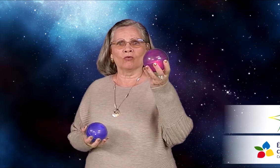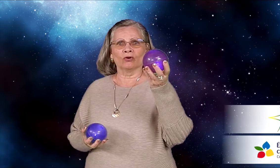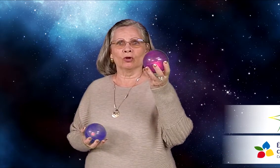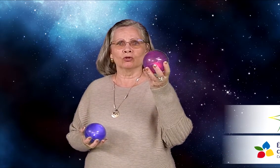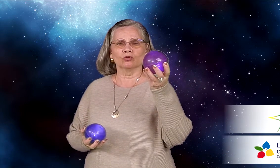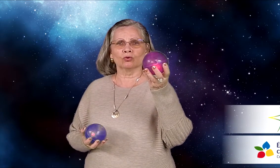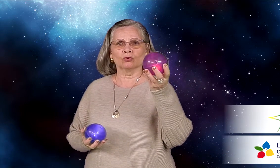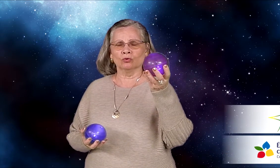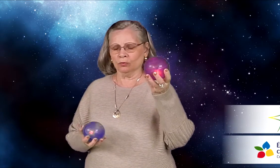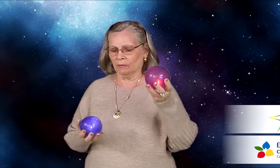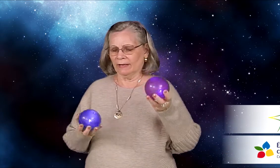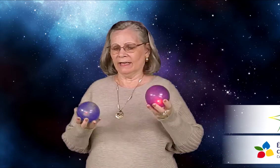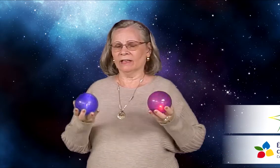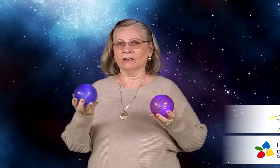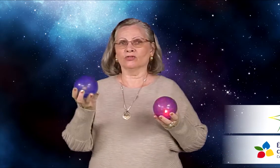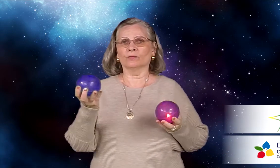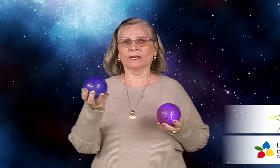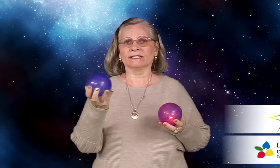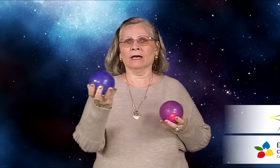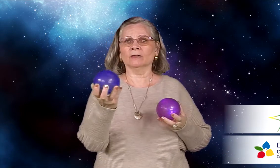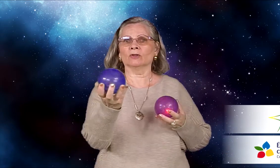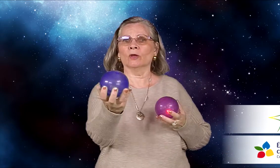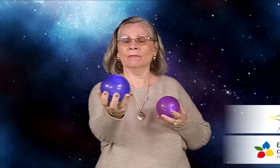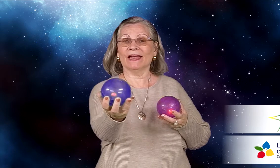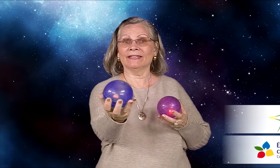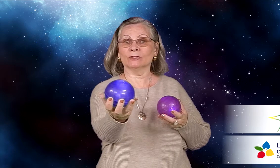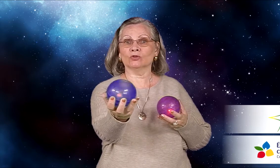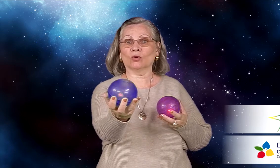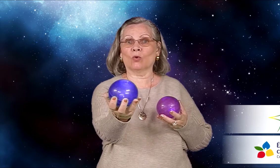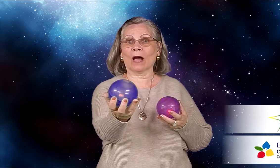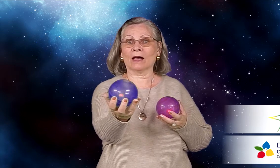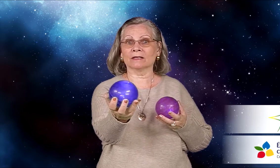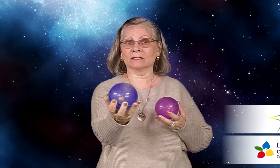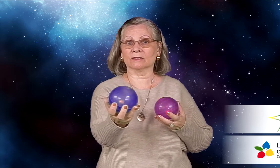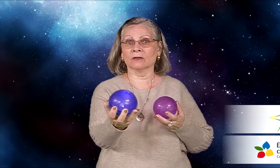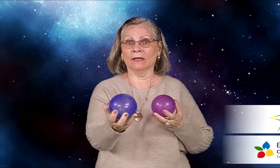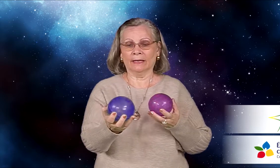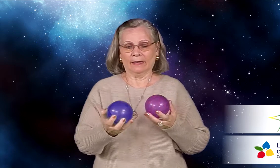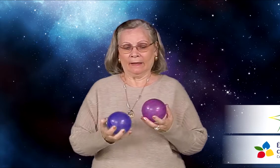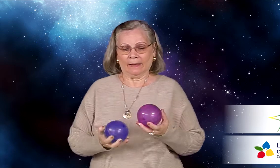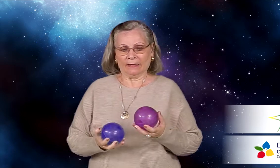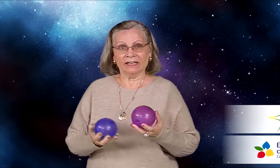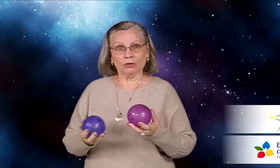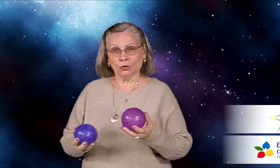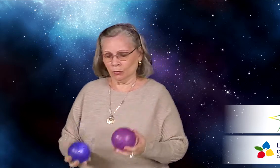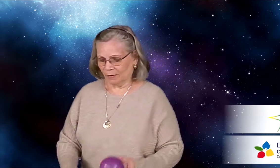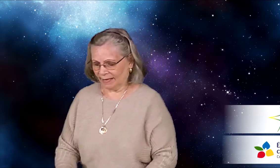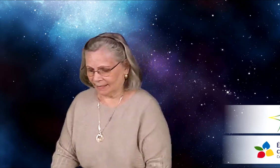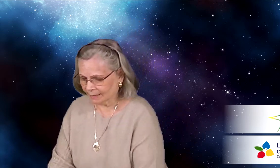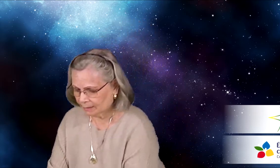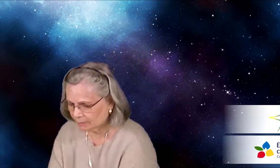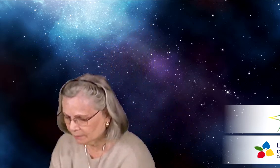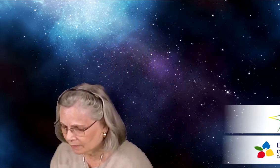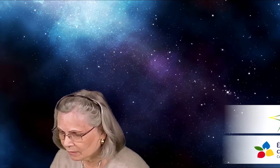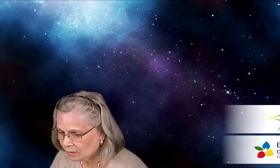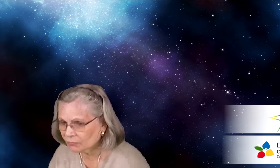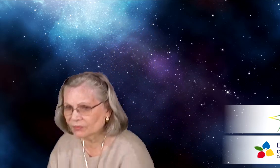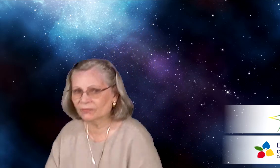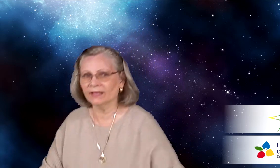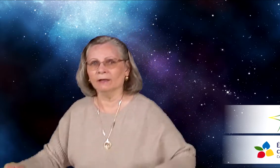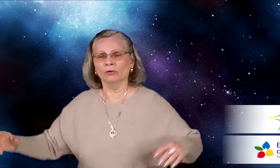mauve, surtout. Et, je vous présente, planète turquoise. Les deux planètes